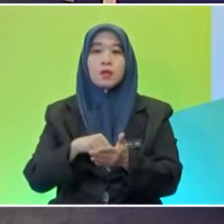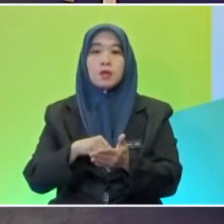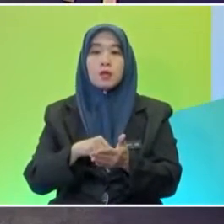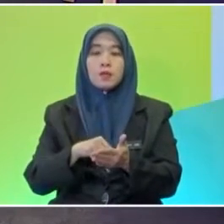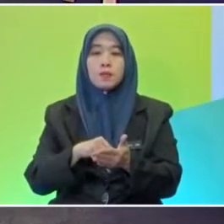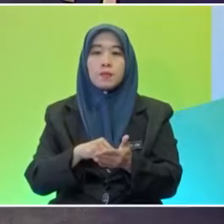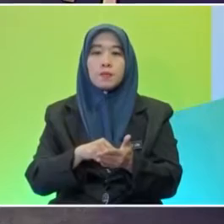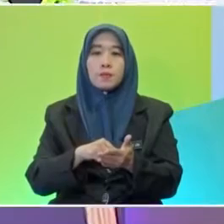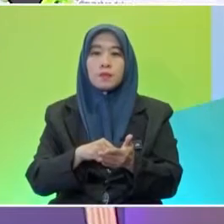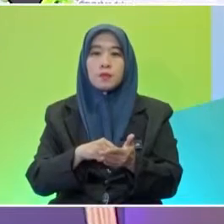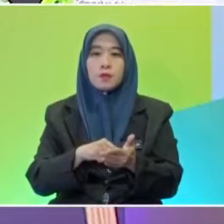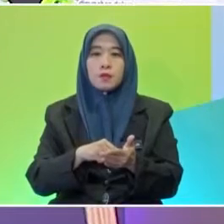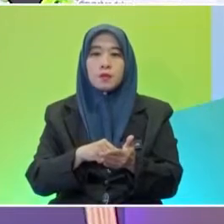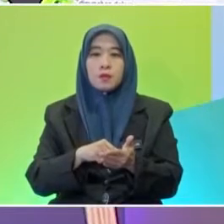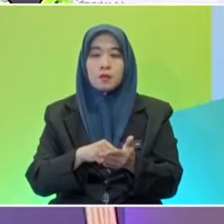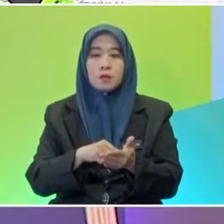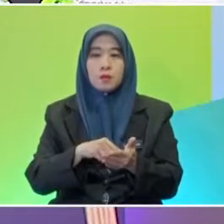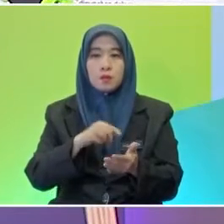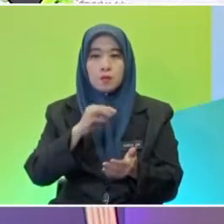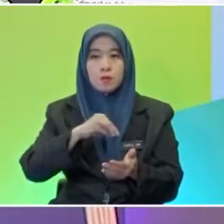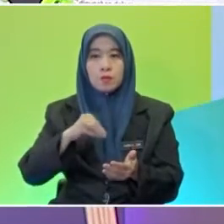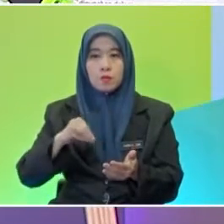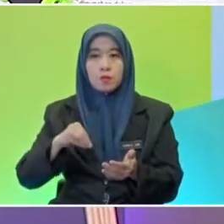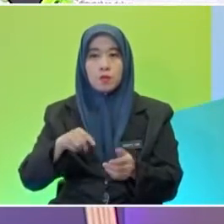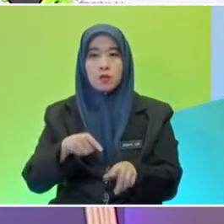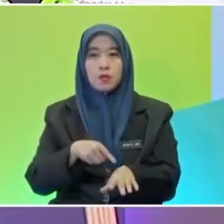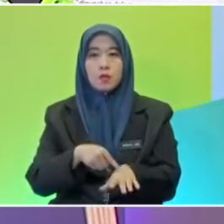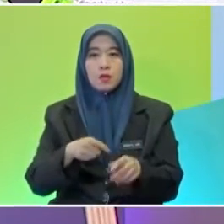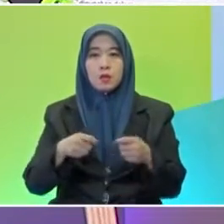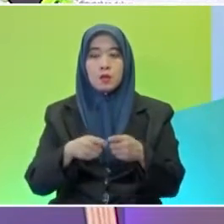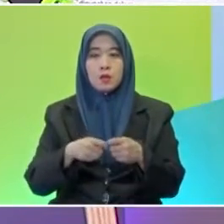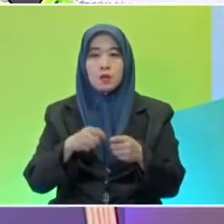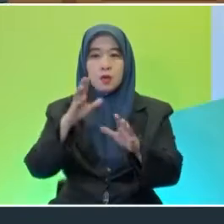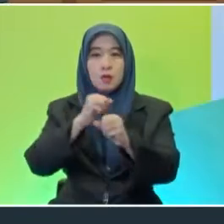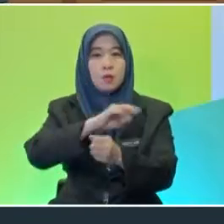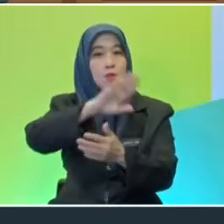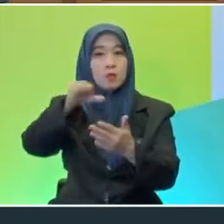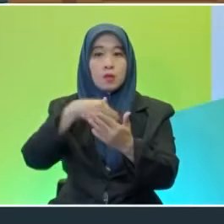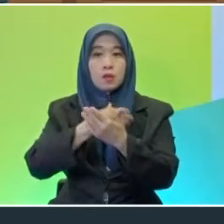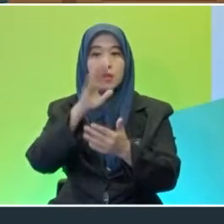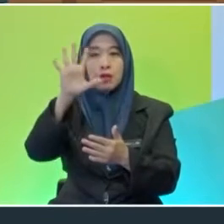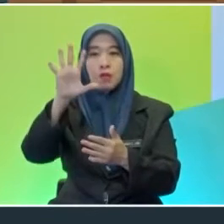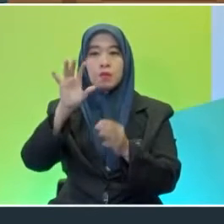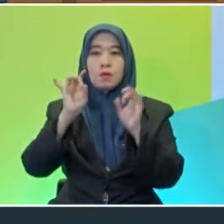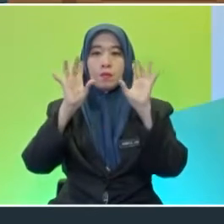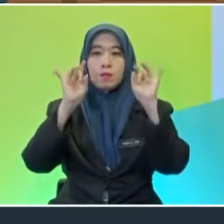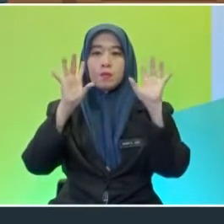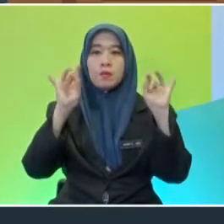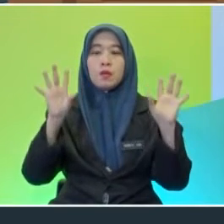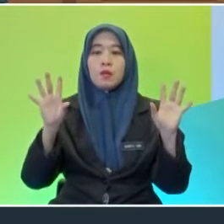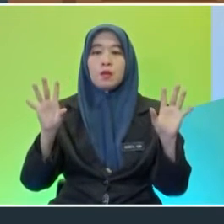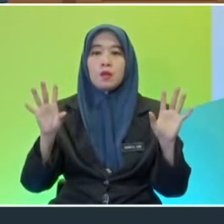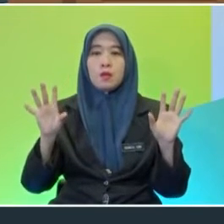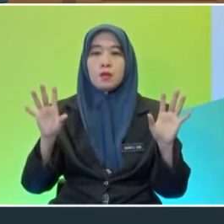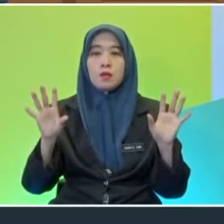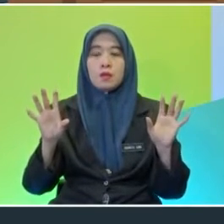untuk prestasi keseluruhan murid Cikgu di kalian ee bagi 5 bintang Din Oh 5 bintang ke